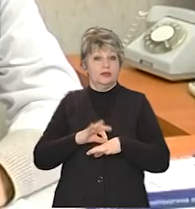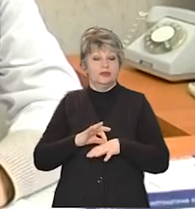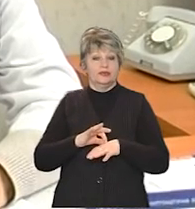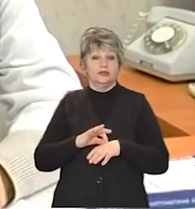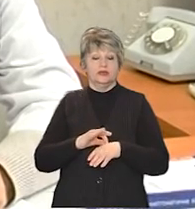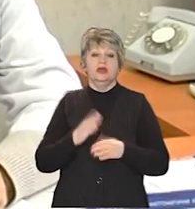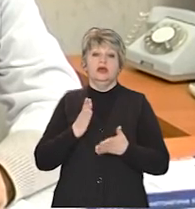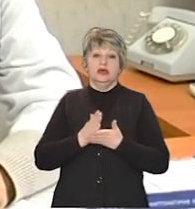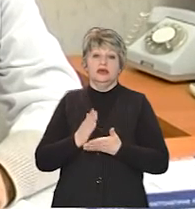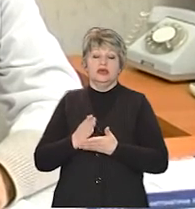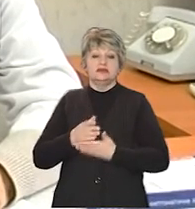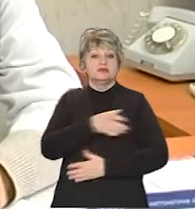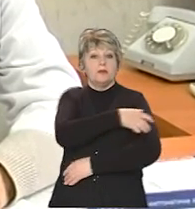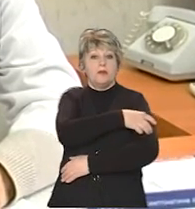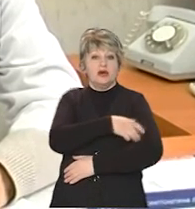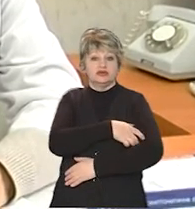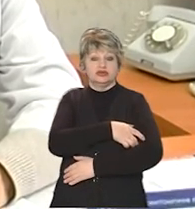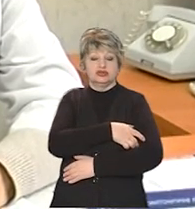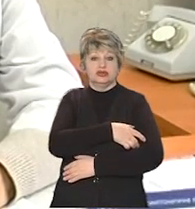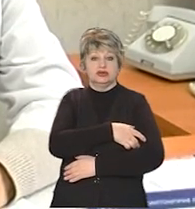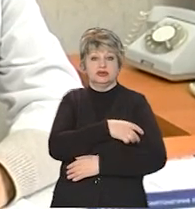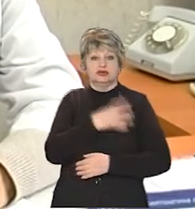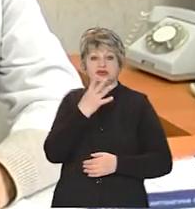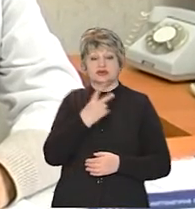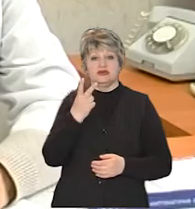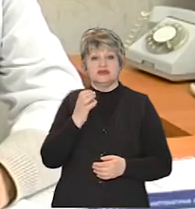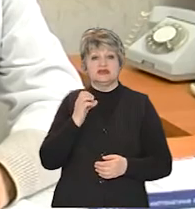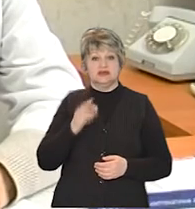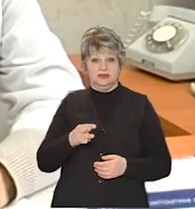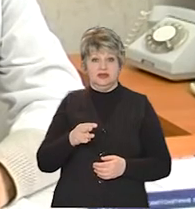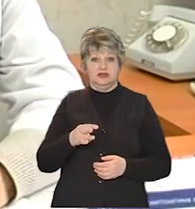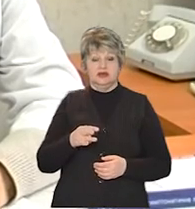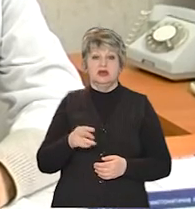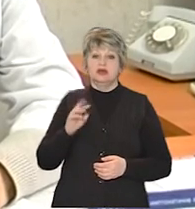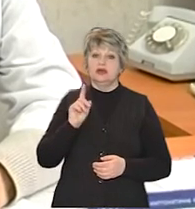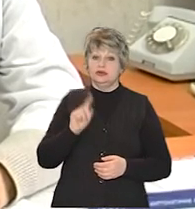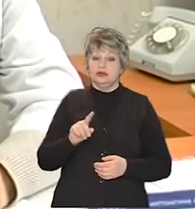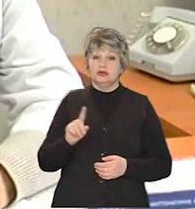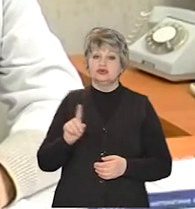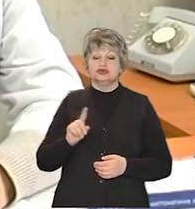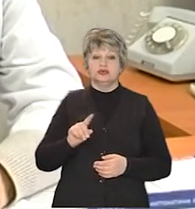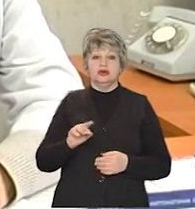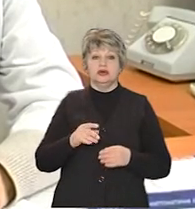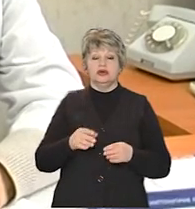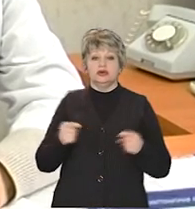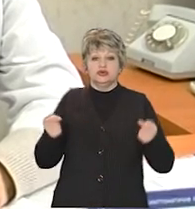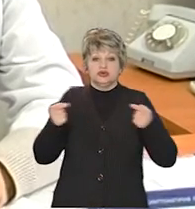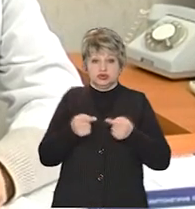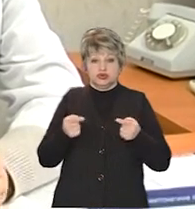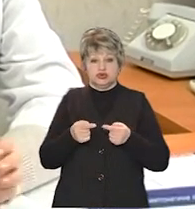хворі, значить існують манжетки довжиною 42 см. Для того, щоб